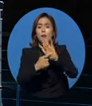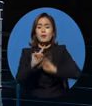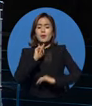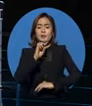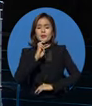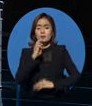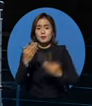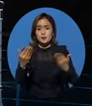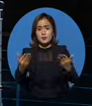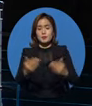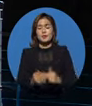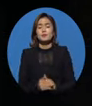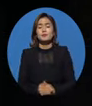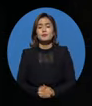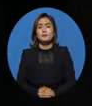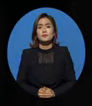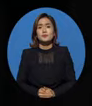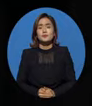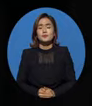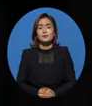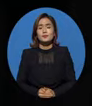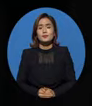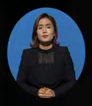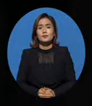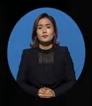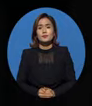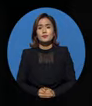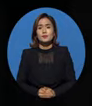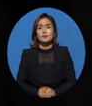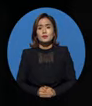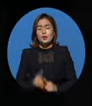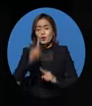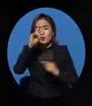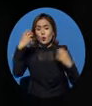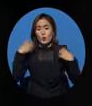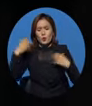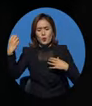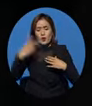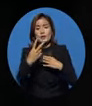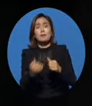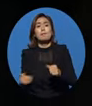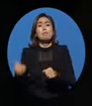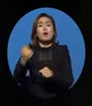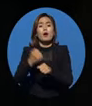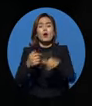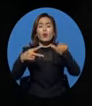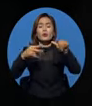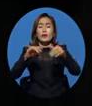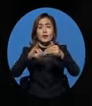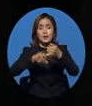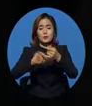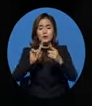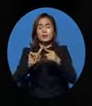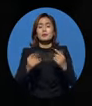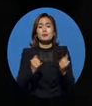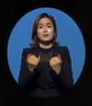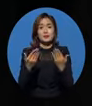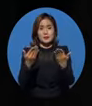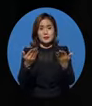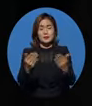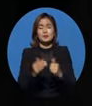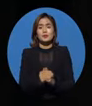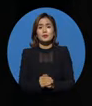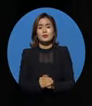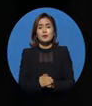드립니다 4 정권 재창출을 위한 우원식 에 5대 고약을 말씀드리겠습니다 우선